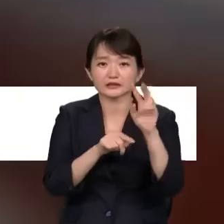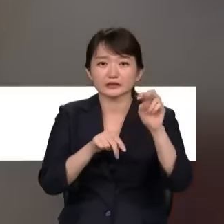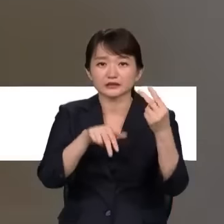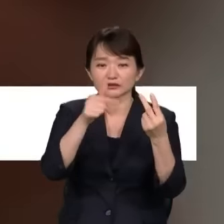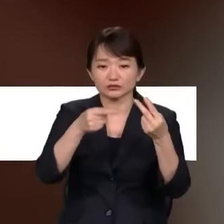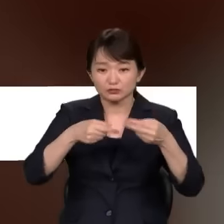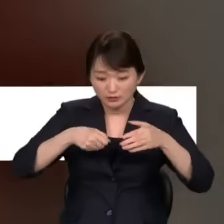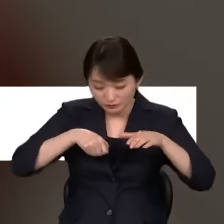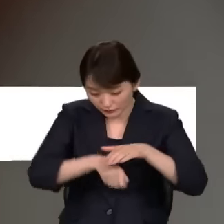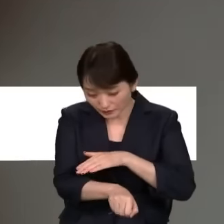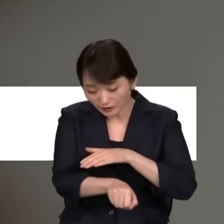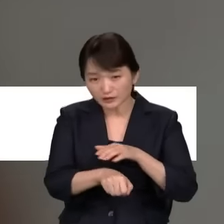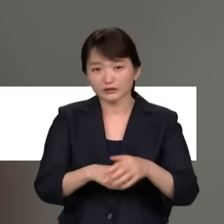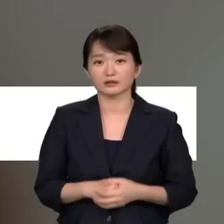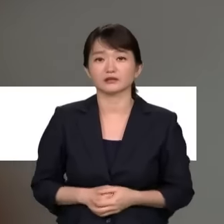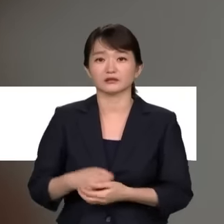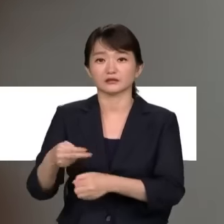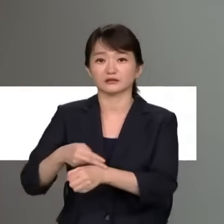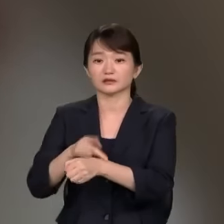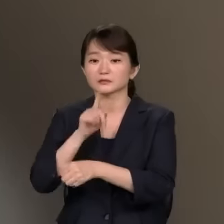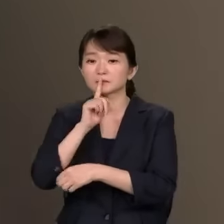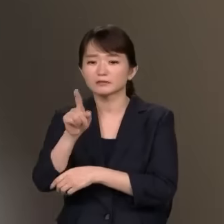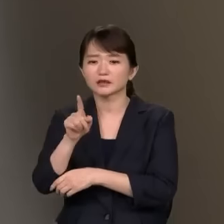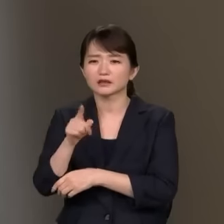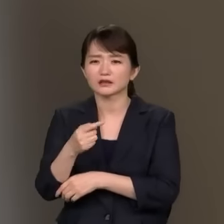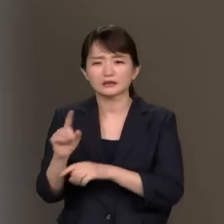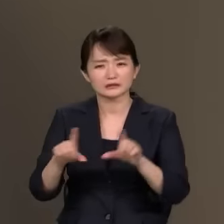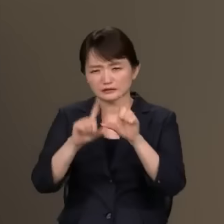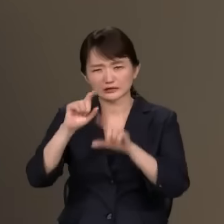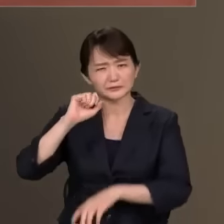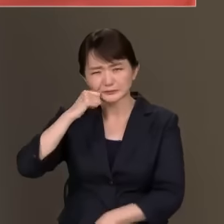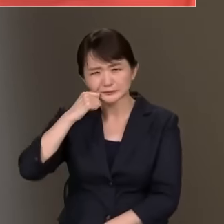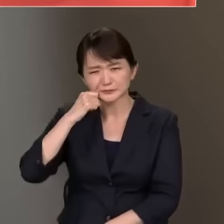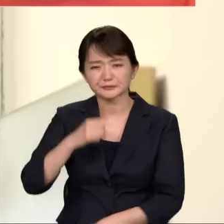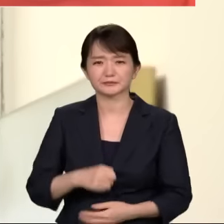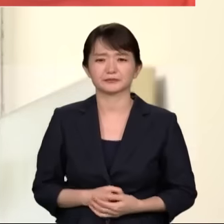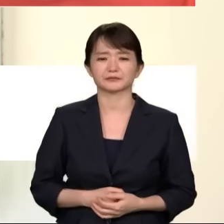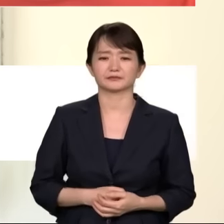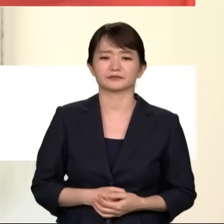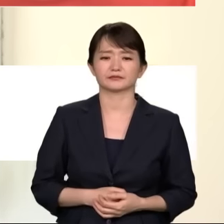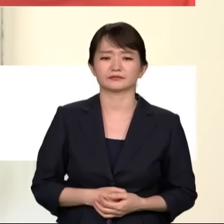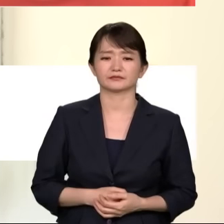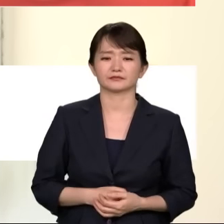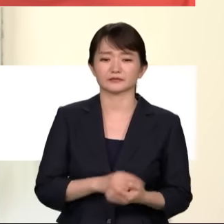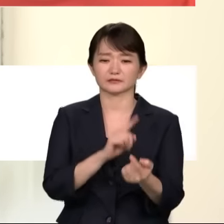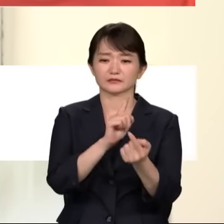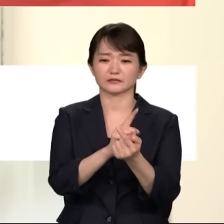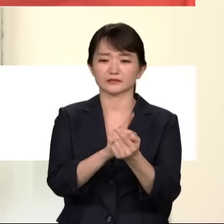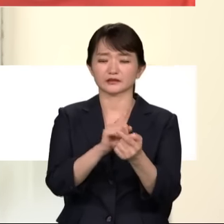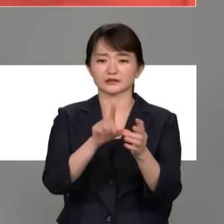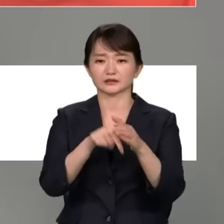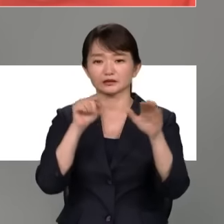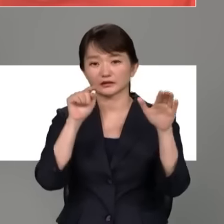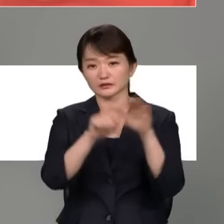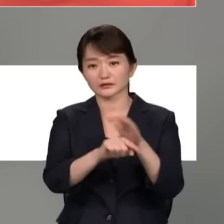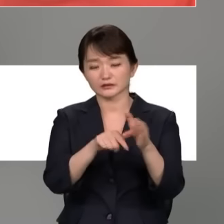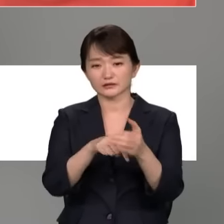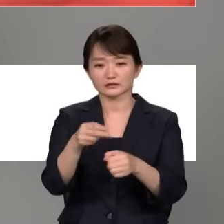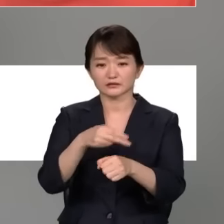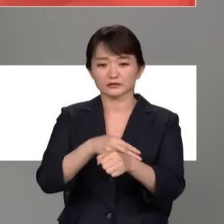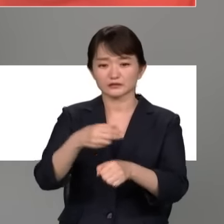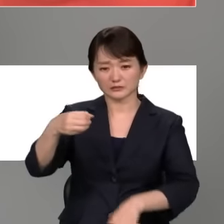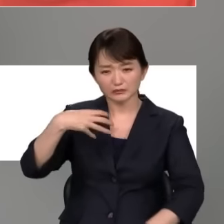형제입니다. 의료진 첫 마디는 살기 어렵다였습니다. 면회 시간 갈 때마다 선생님께서 좀 확률이